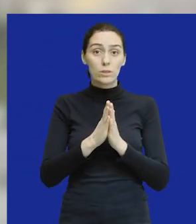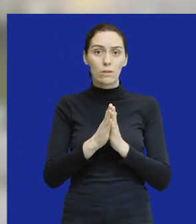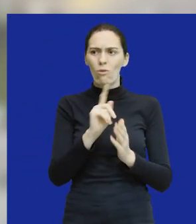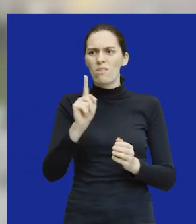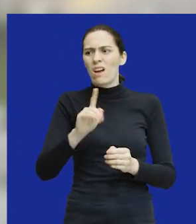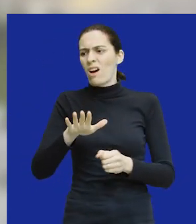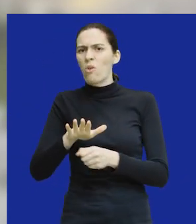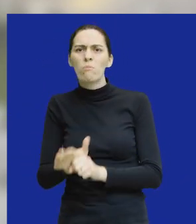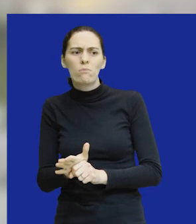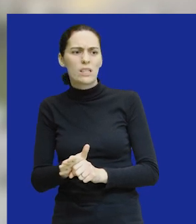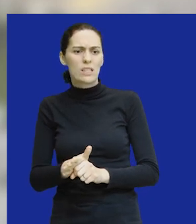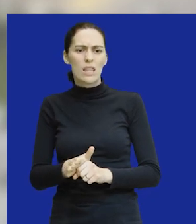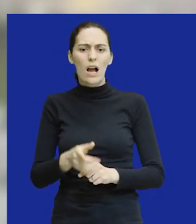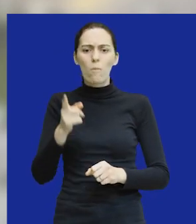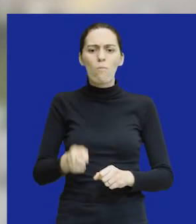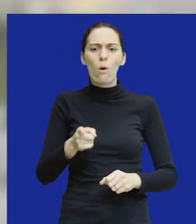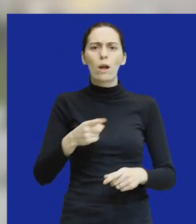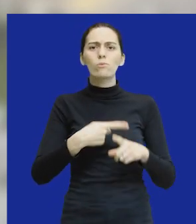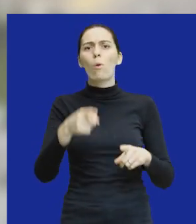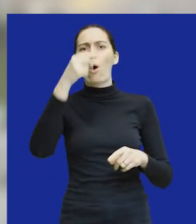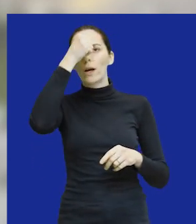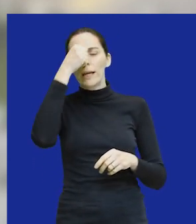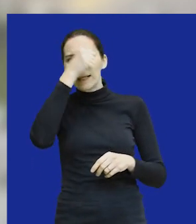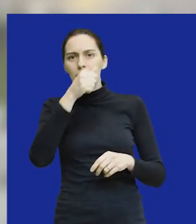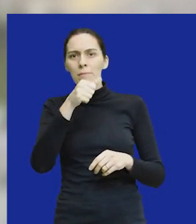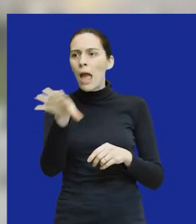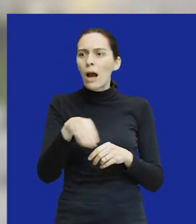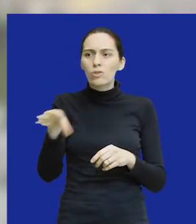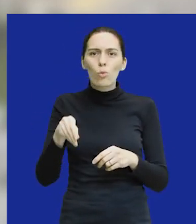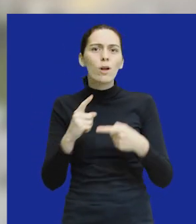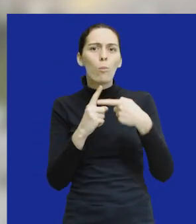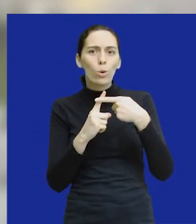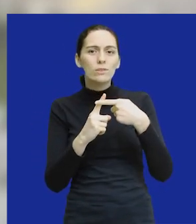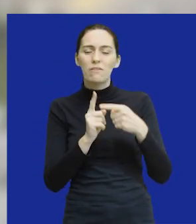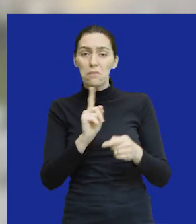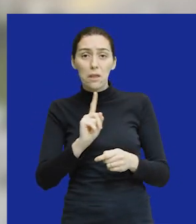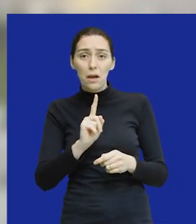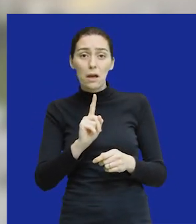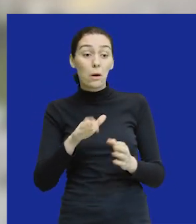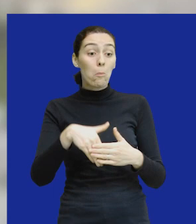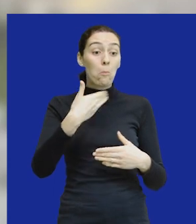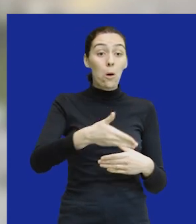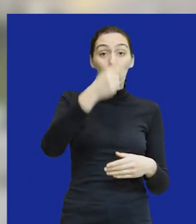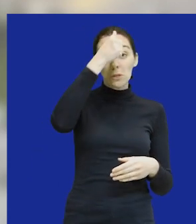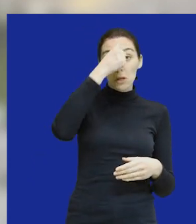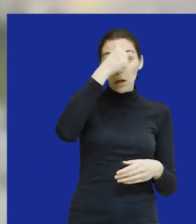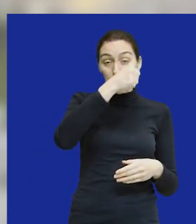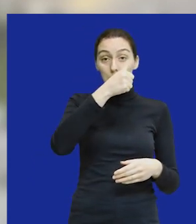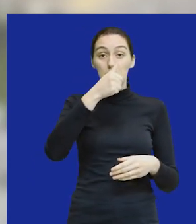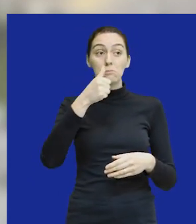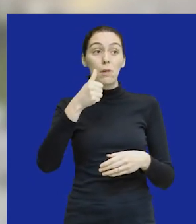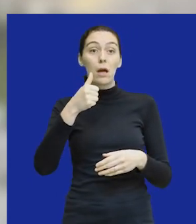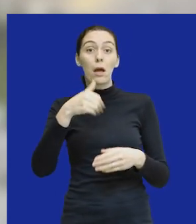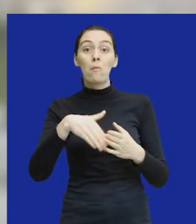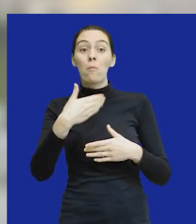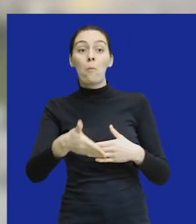pod prisilom, ne kao krizmanici kada moraju skupiti plusiće i tamo, nego i nakon sve te potvrde i u